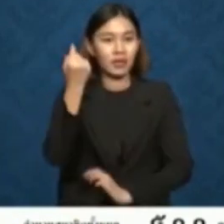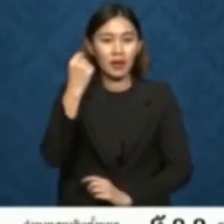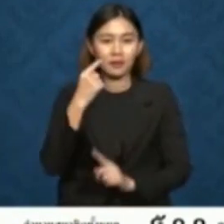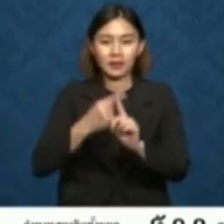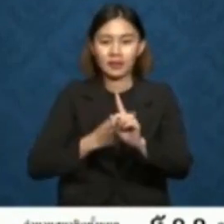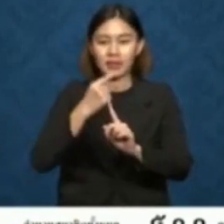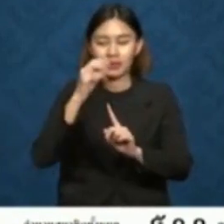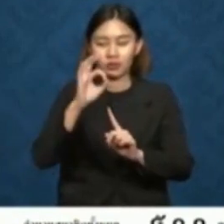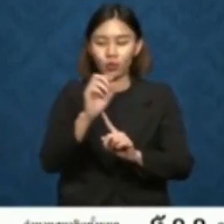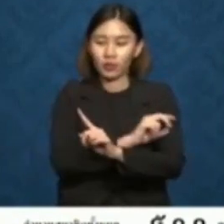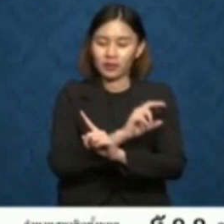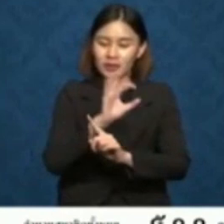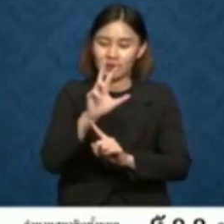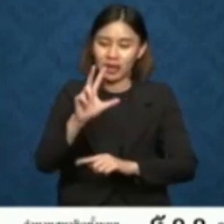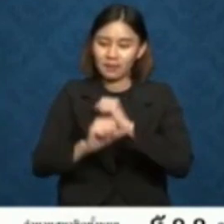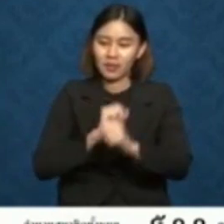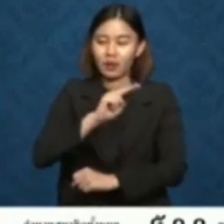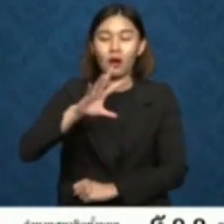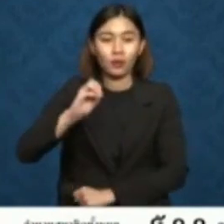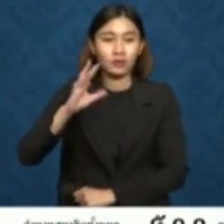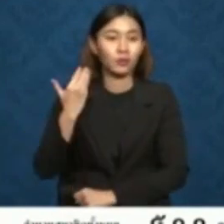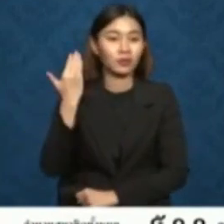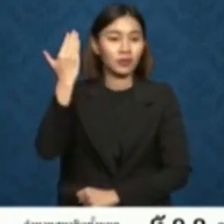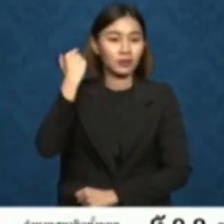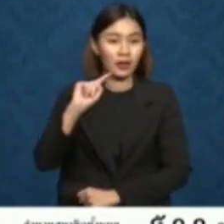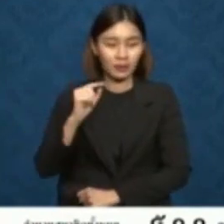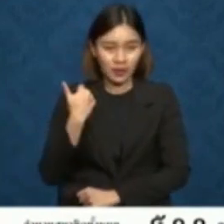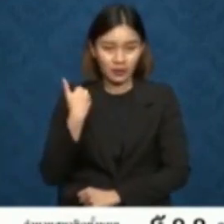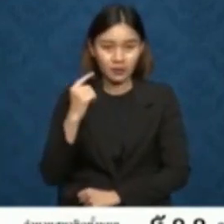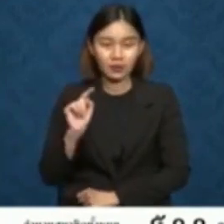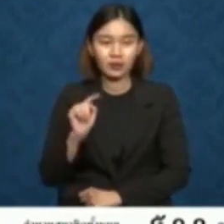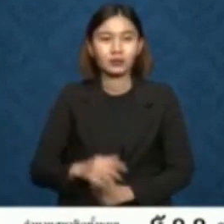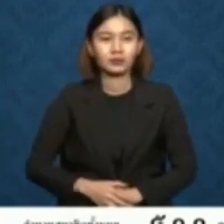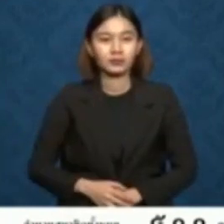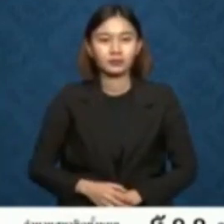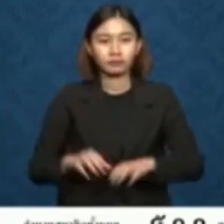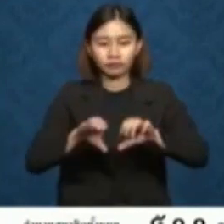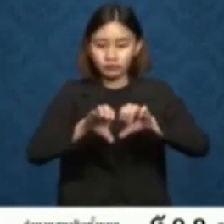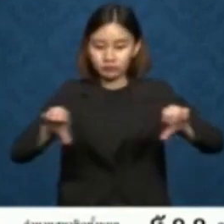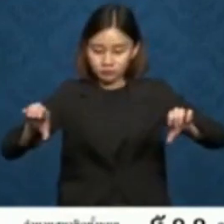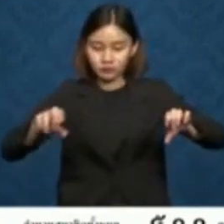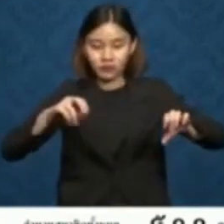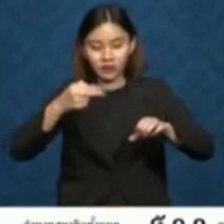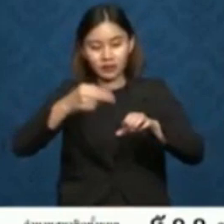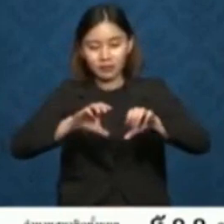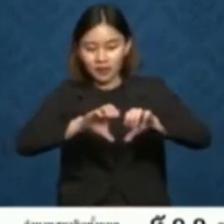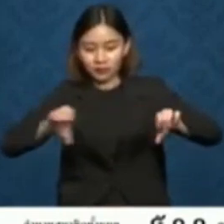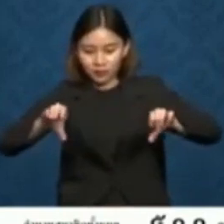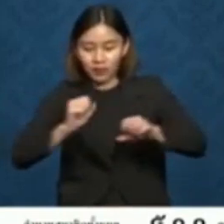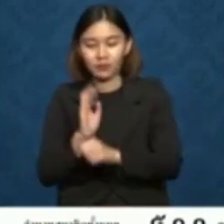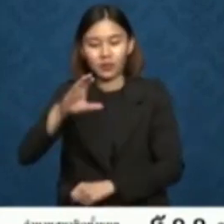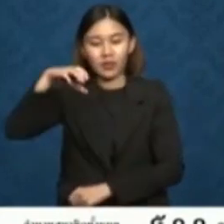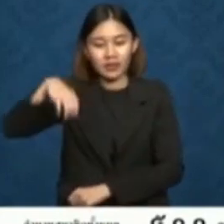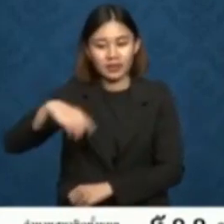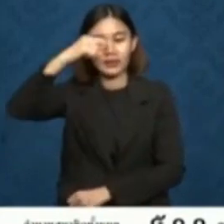ครับและครั้งล่าสุดครับเมื่อวันที่3กันยายน2566ที่ผ่านมานะครับก็เกิดเหตุครับท่อรับส่งน้ำมัน